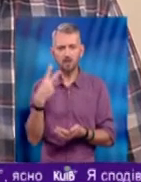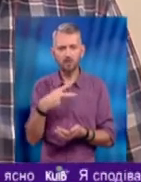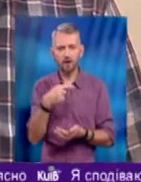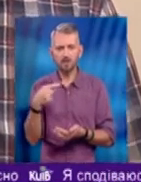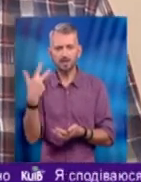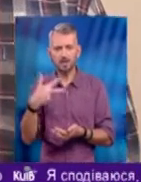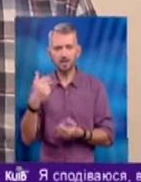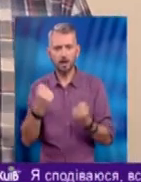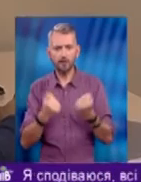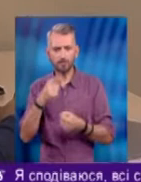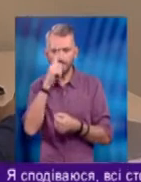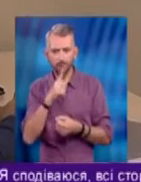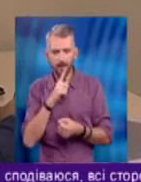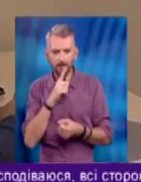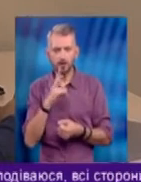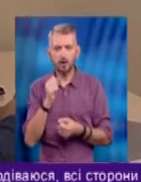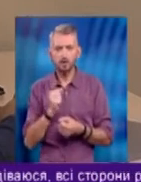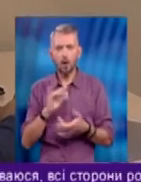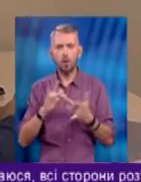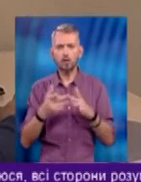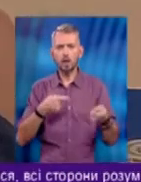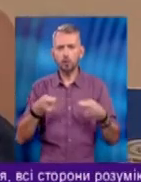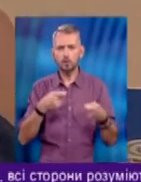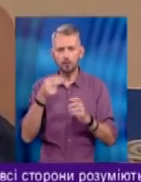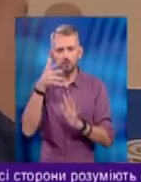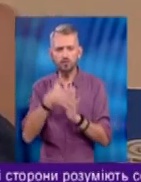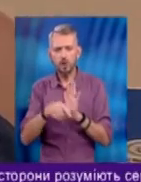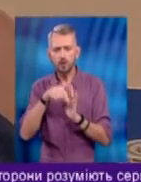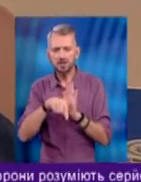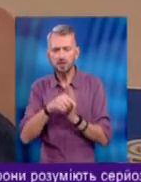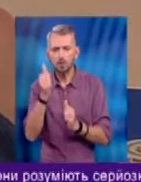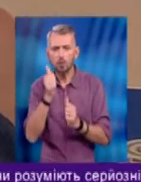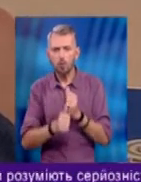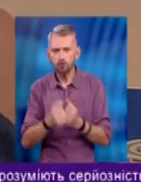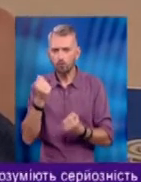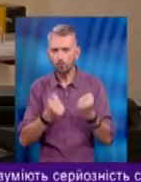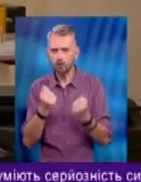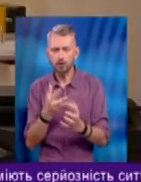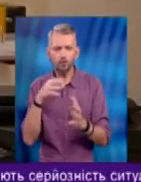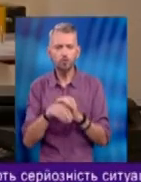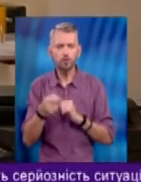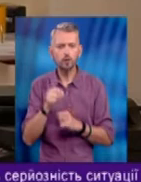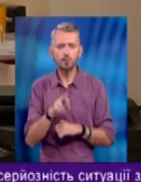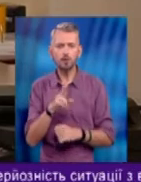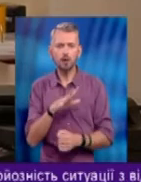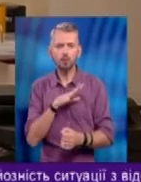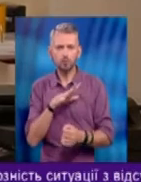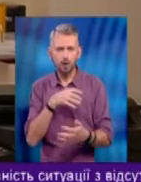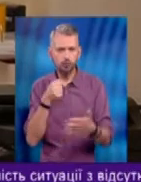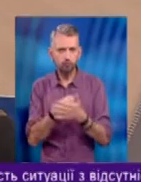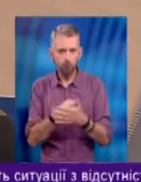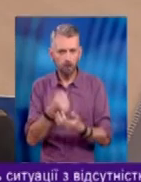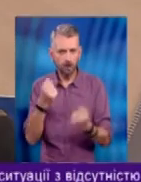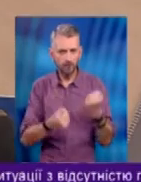20-30 автомобилей в месяц. На онлайн-аукціонах менеджери вивчають характеристики кожної машини, включно з тим, як була пошкоджена